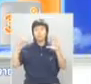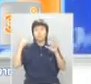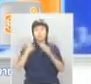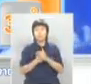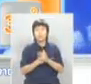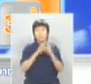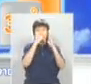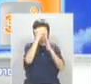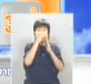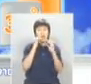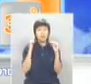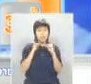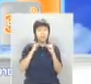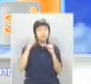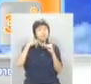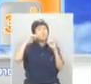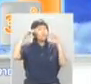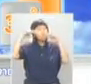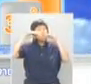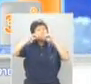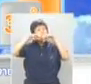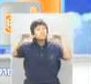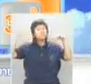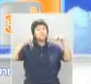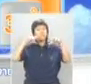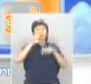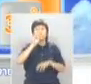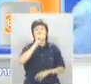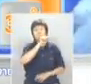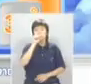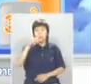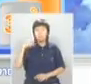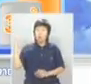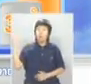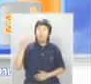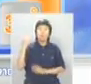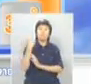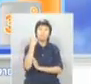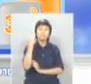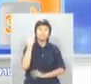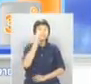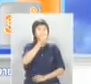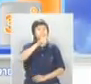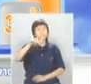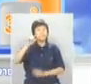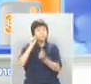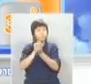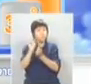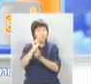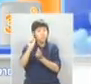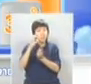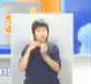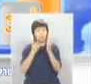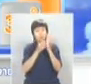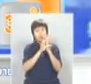ในตอนเช้าด้มพยุฝนฟ้าขนองกระจาย 140 ขพนที่และมีลกระโคแงบางแห่งส่วมากทบริเวณจัหดชัยภูมิ